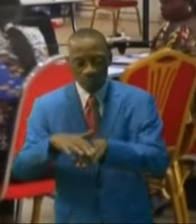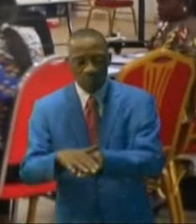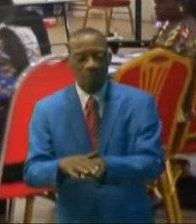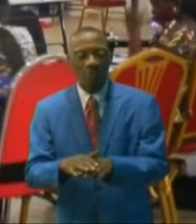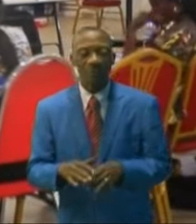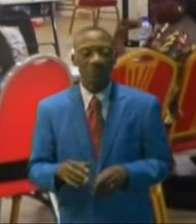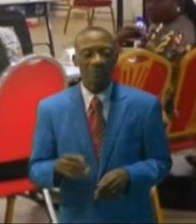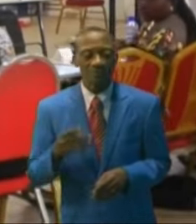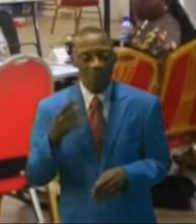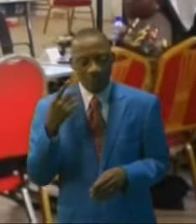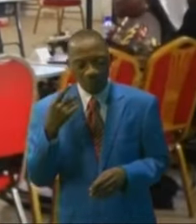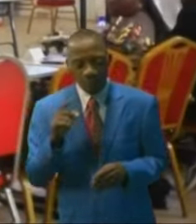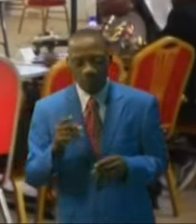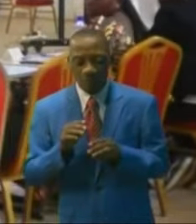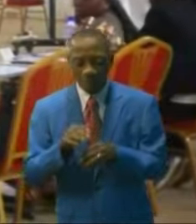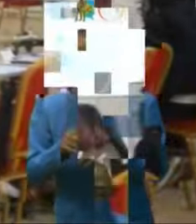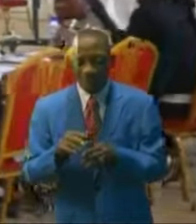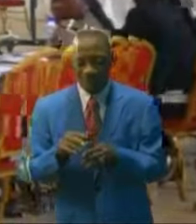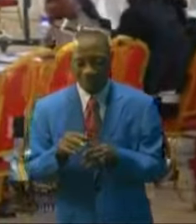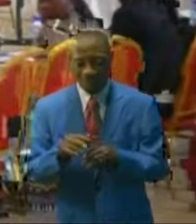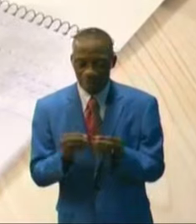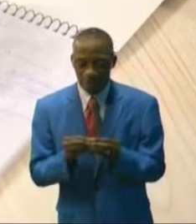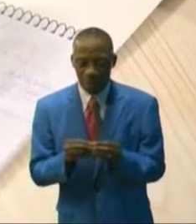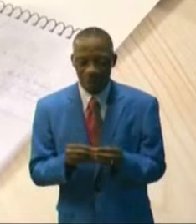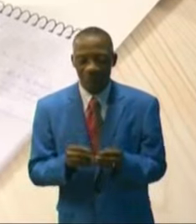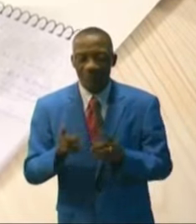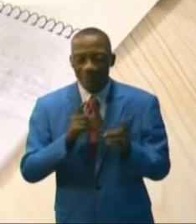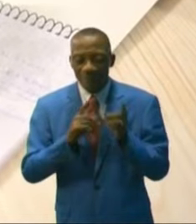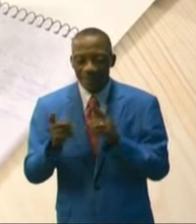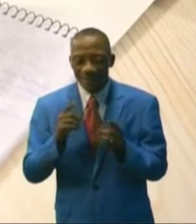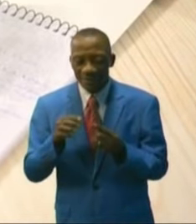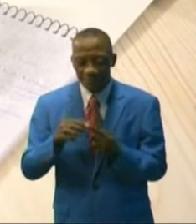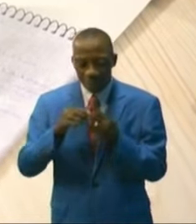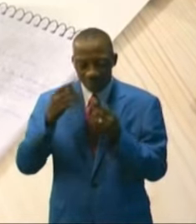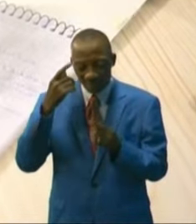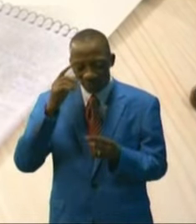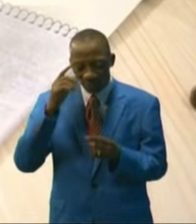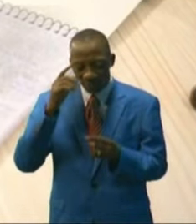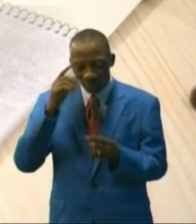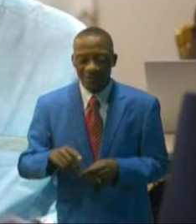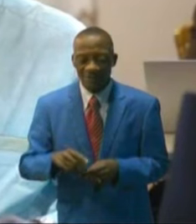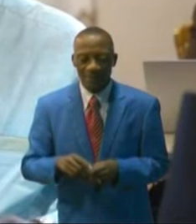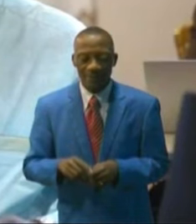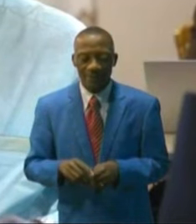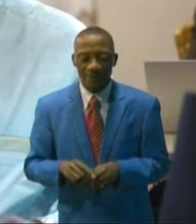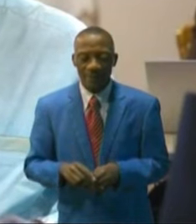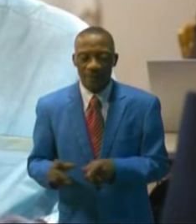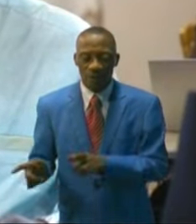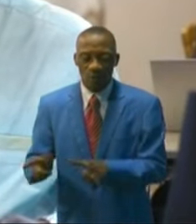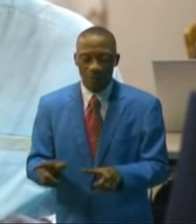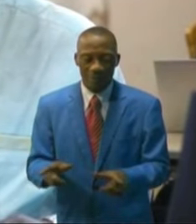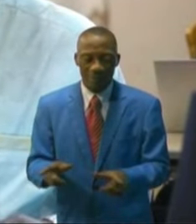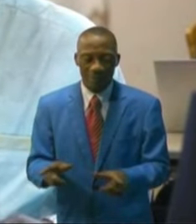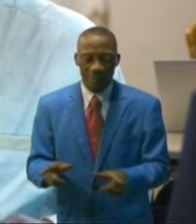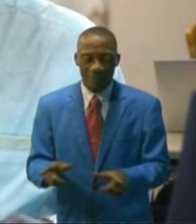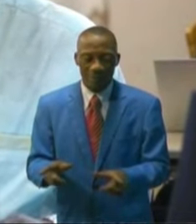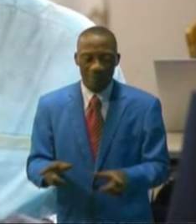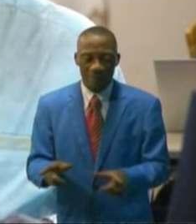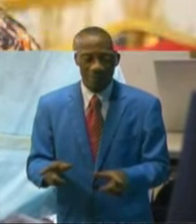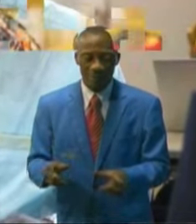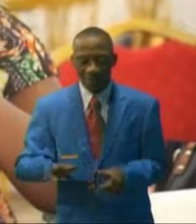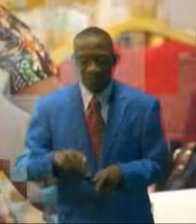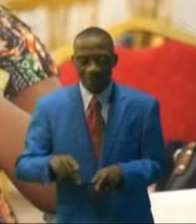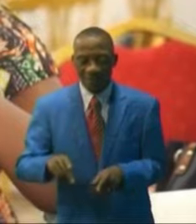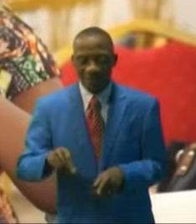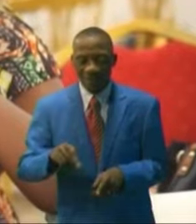Kinshasa, Lualaba, Tshopo et Kasantal, seront outillés dans les cadres du projet intitulé « Travailleurs